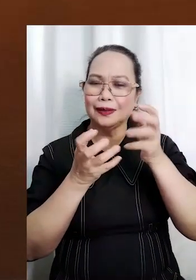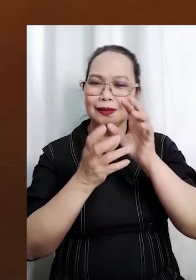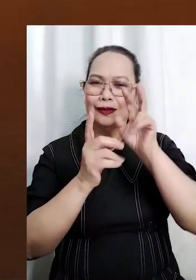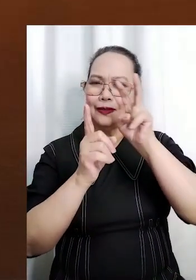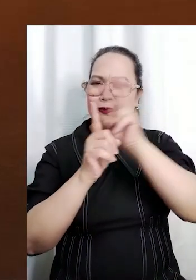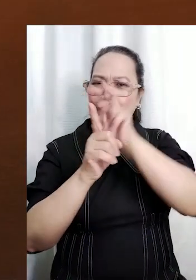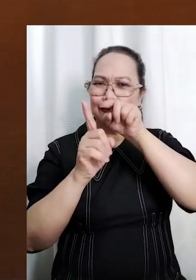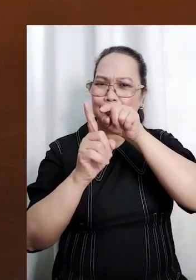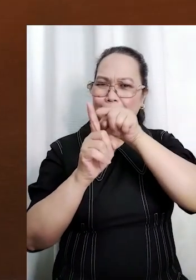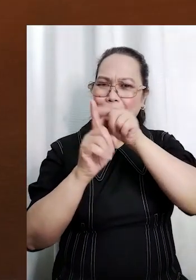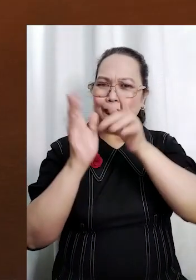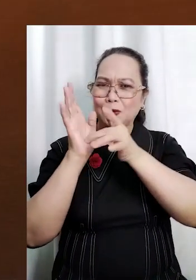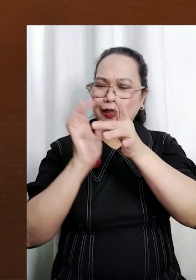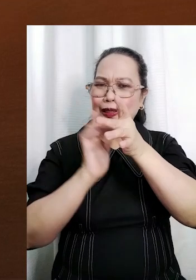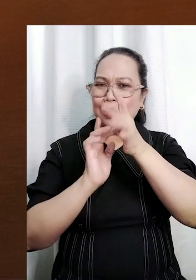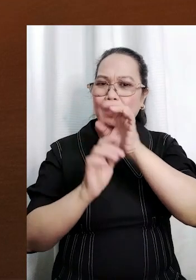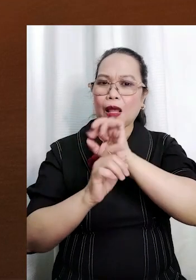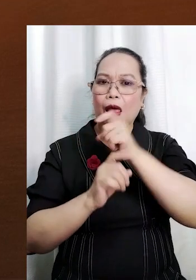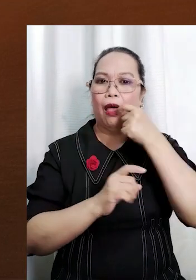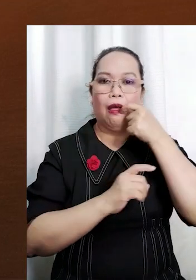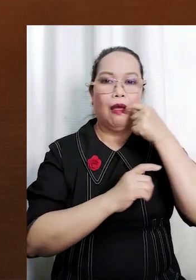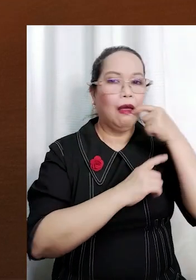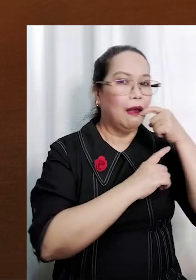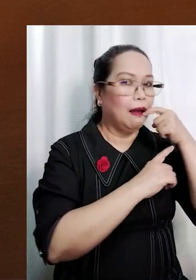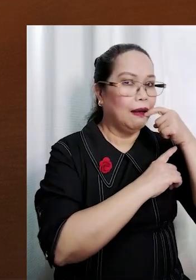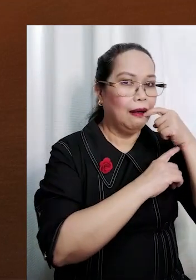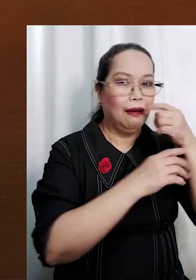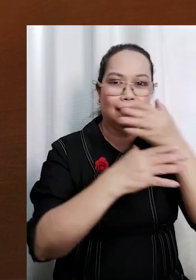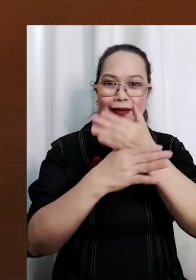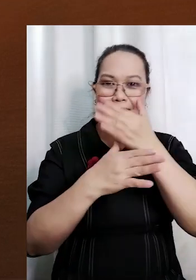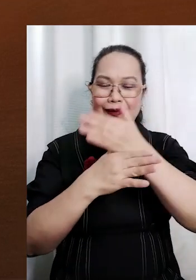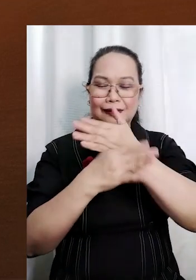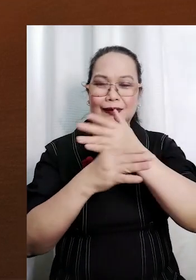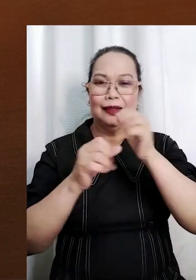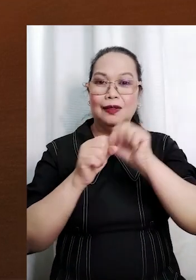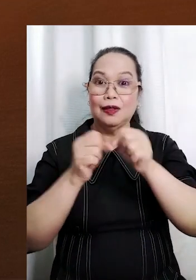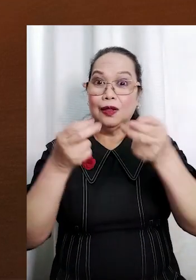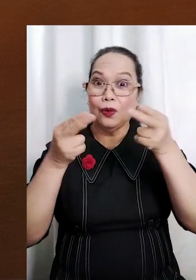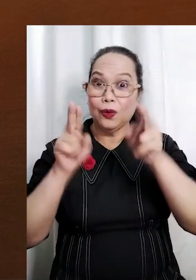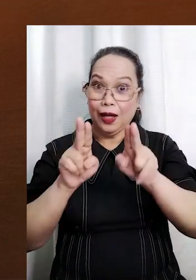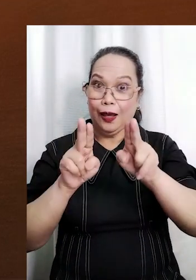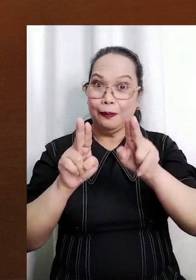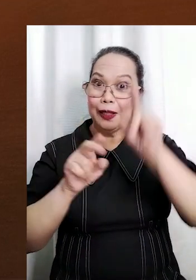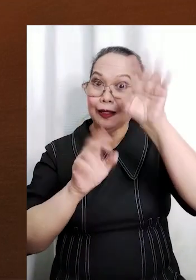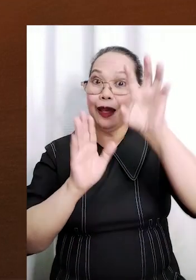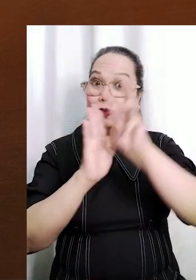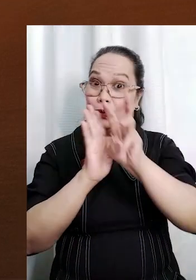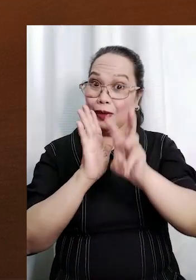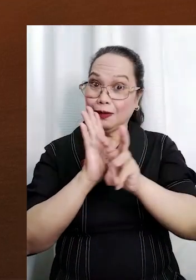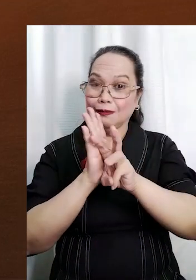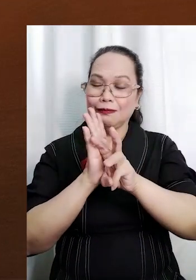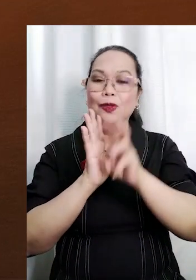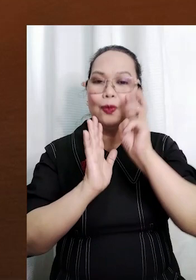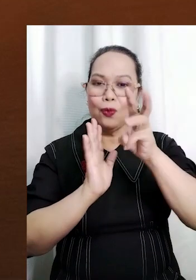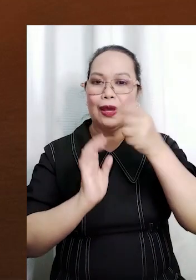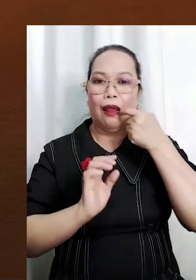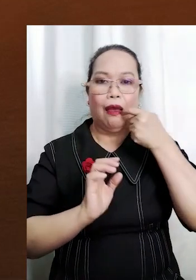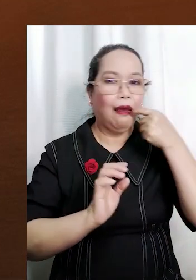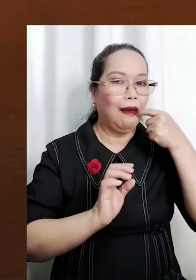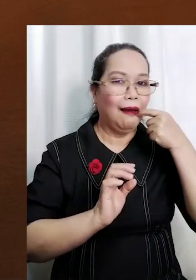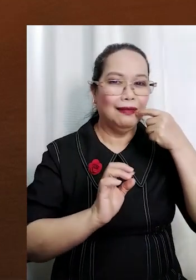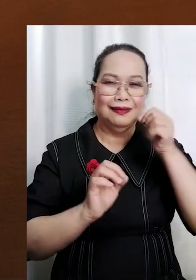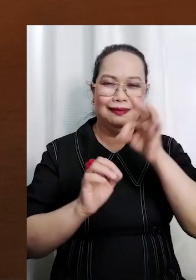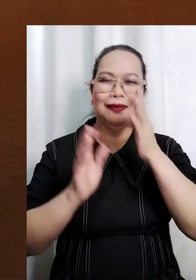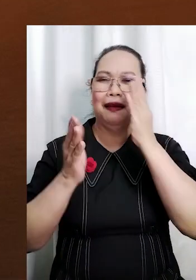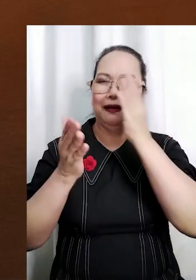his victim would be sidetracked or distracted from fulfilling God's will. Ang gusto